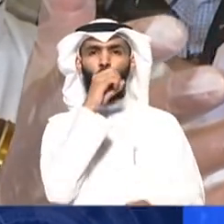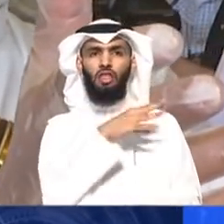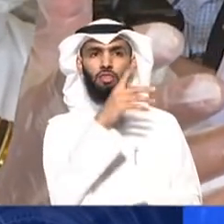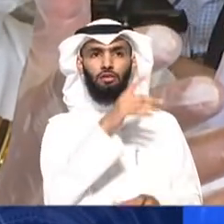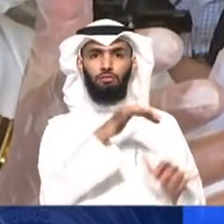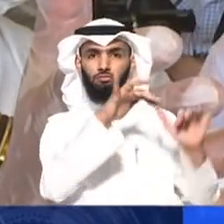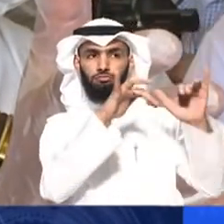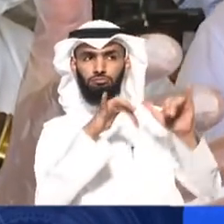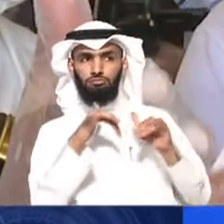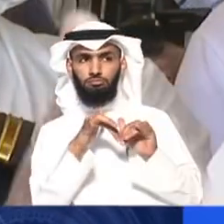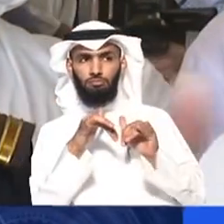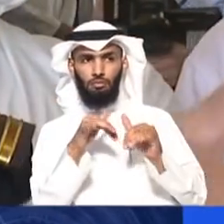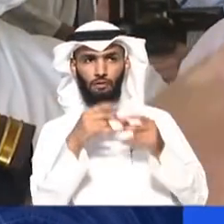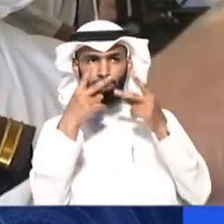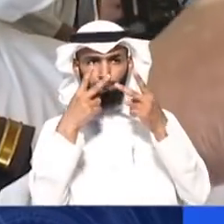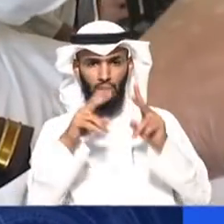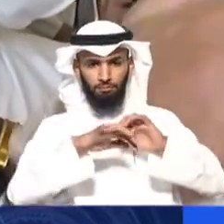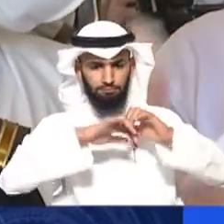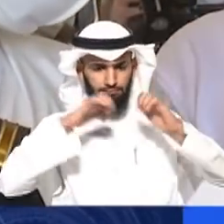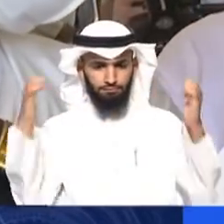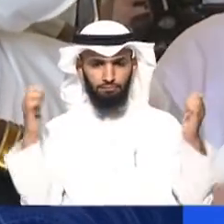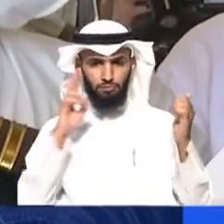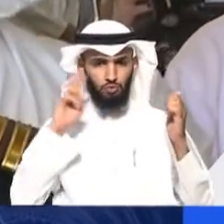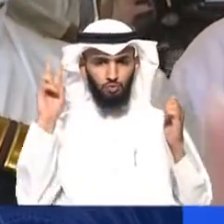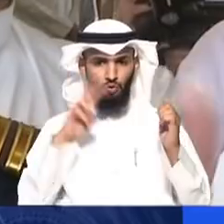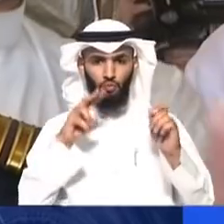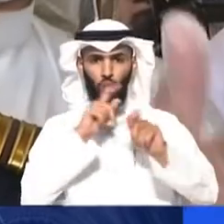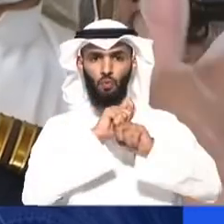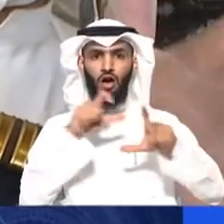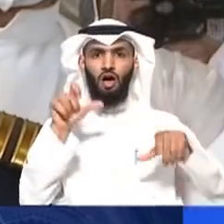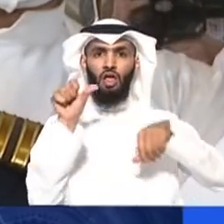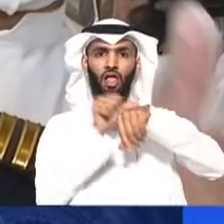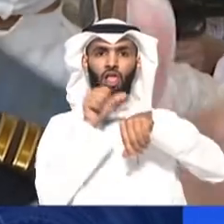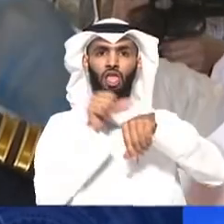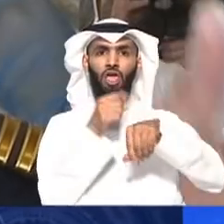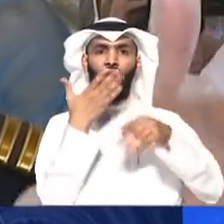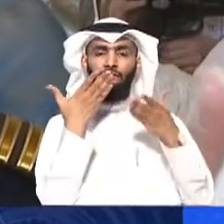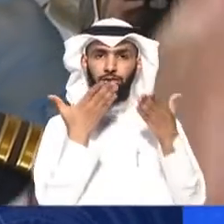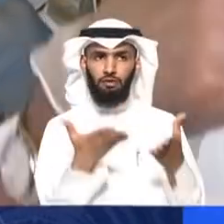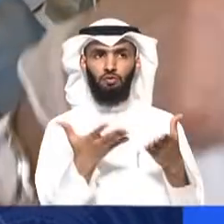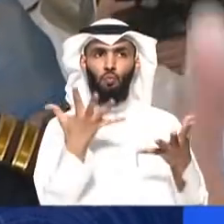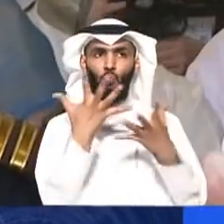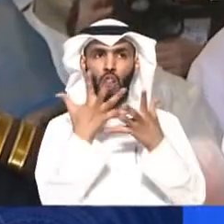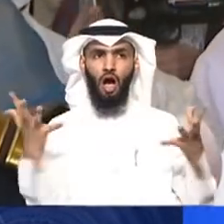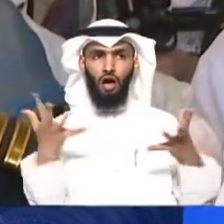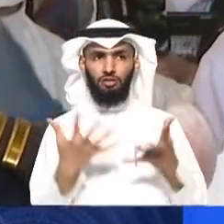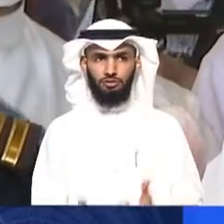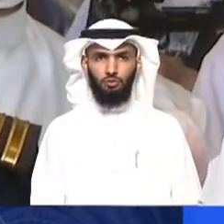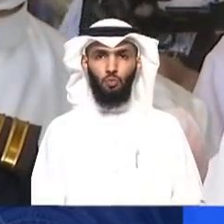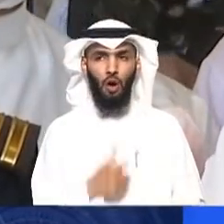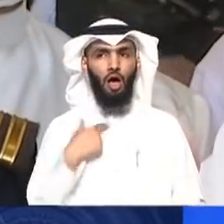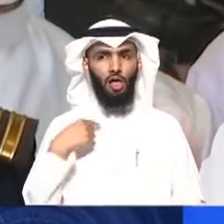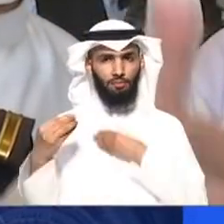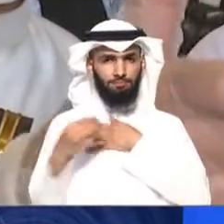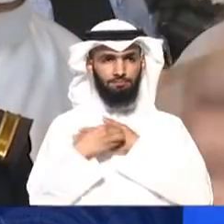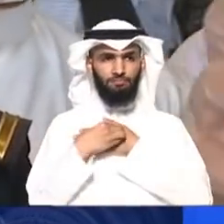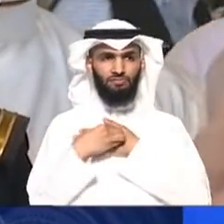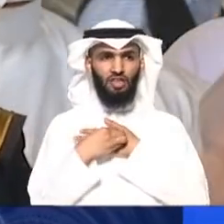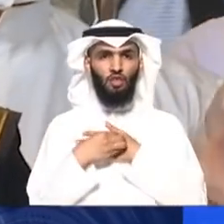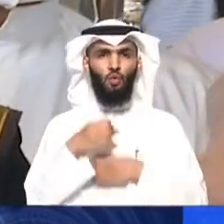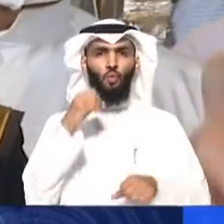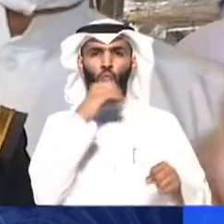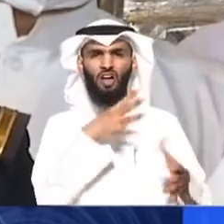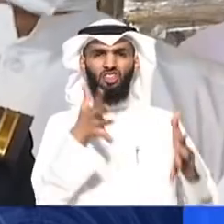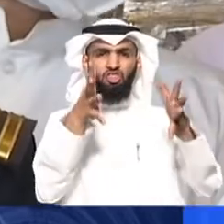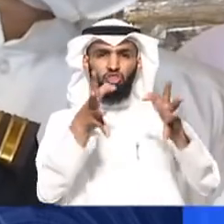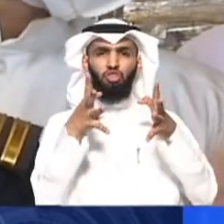أخياش تبن، وقال لنا وبلغنا أن الكمية راح تكون في آخر الحاوية اللي هي آخر ربع